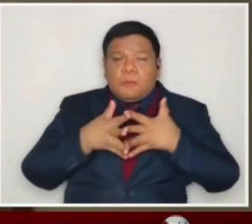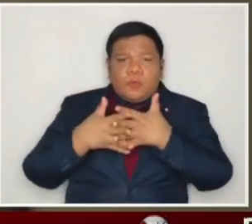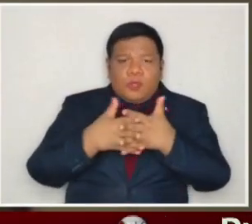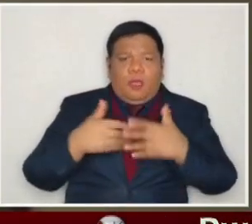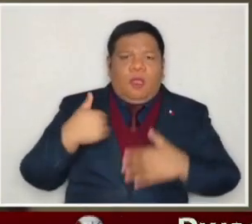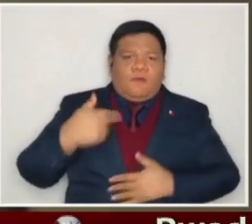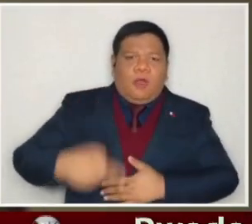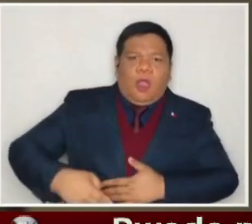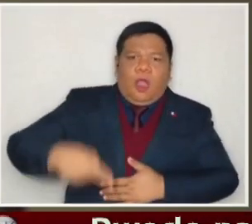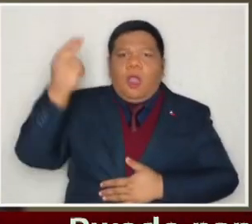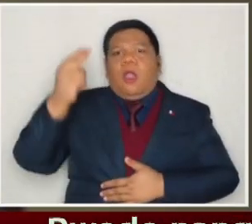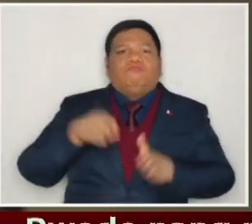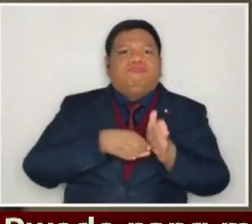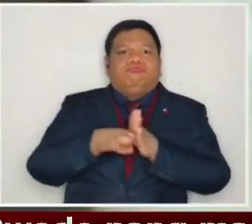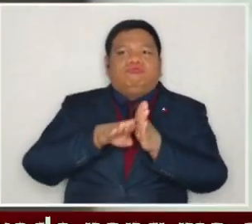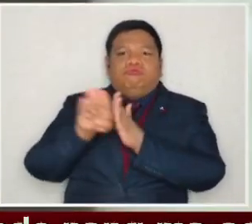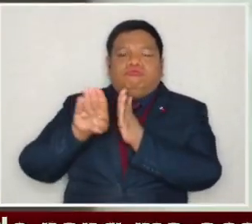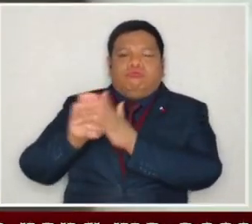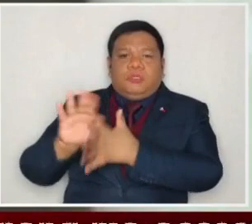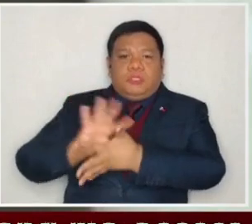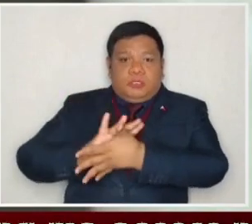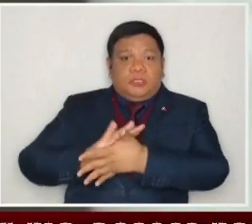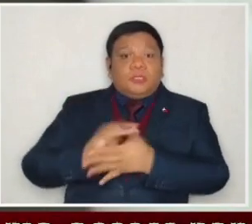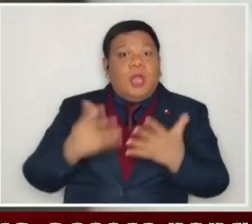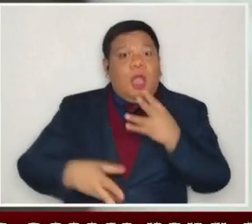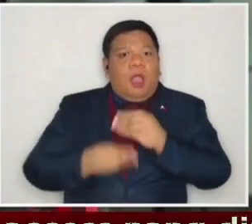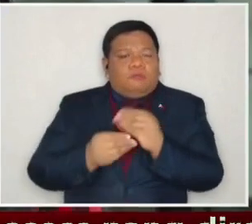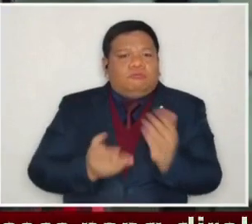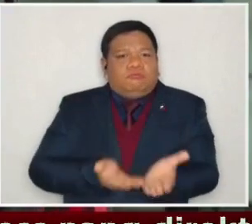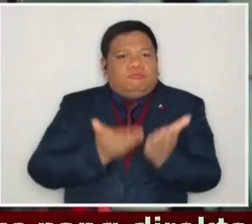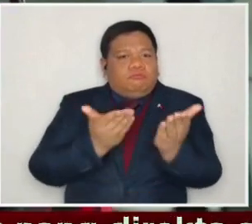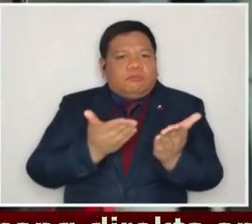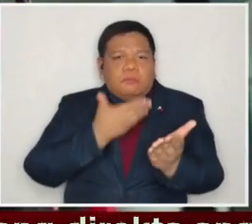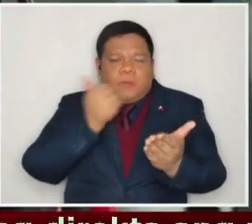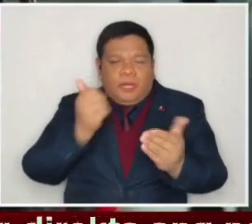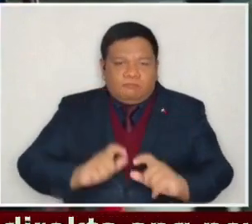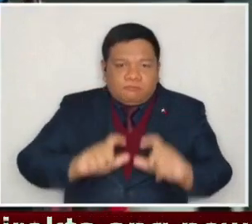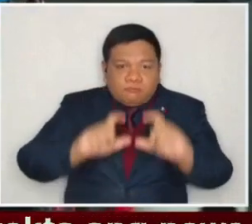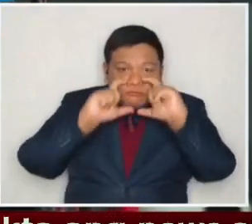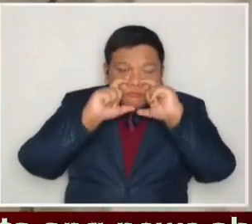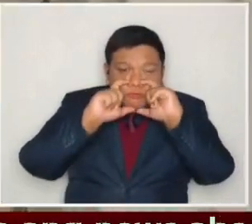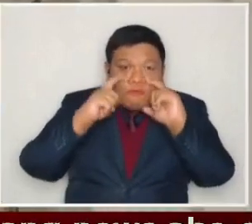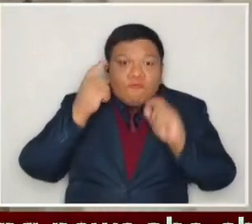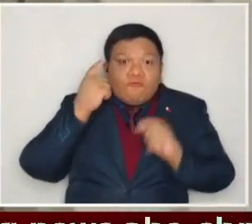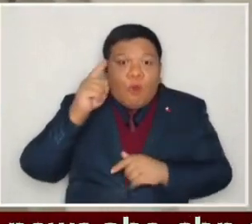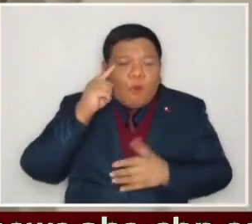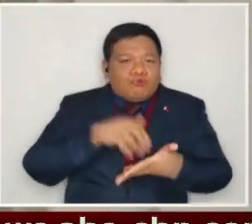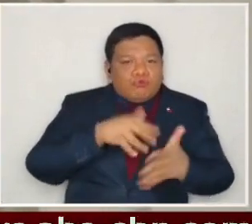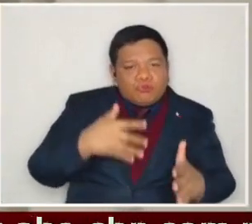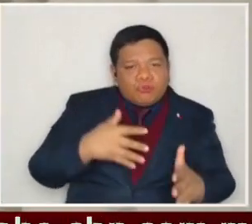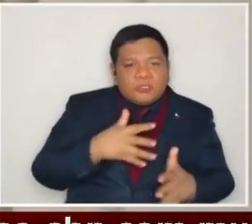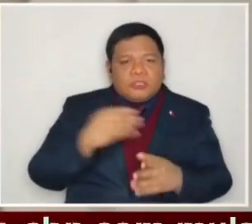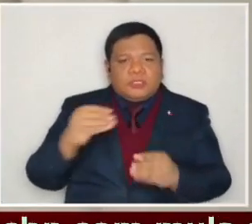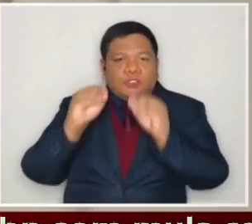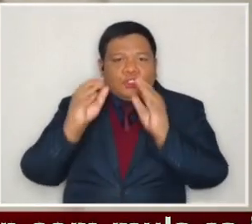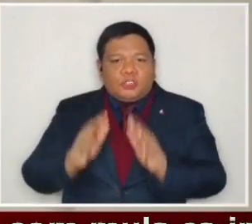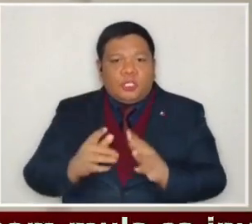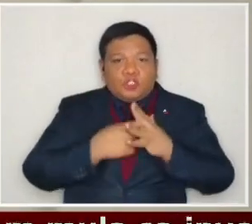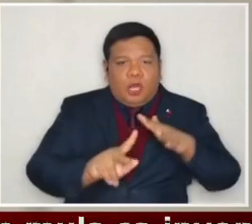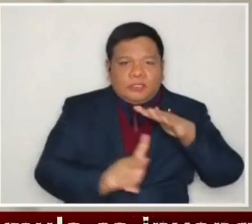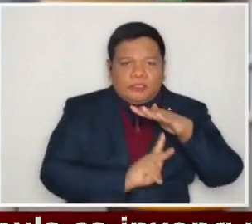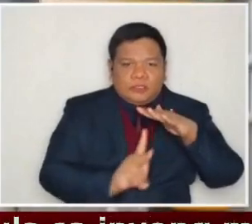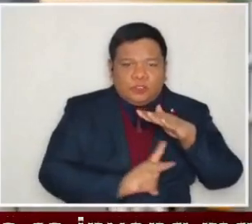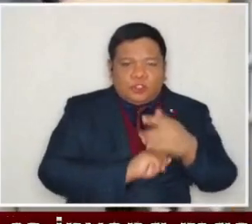Kaya idinagdag ang rekomendasyon ng pagsuot ng mask sa estudyante at teachers mula kindergarten hanggang